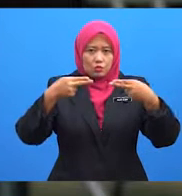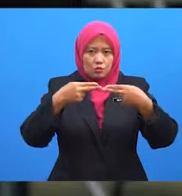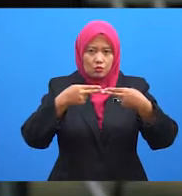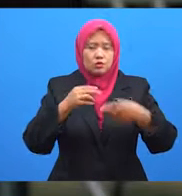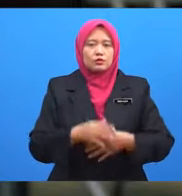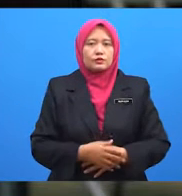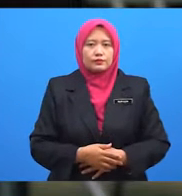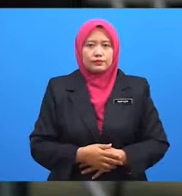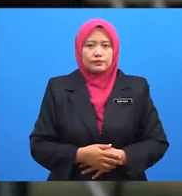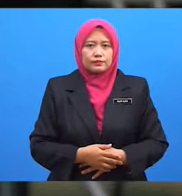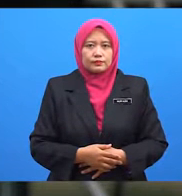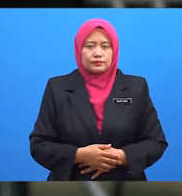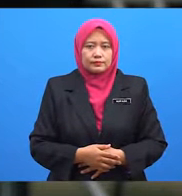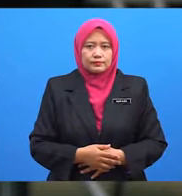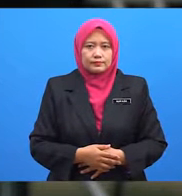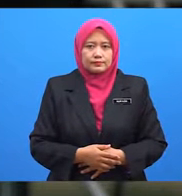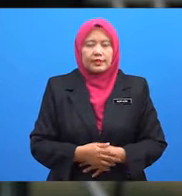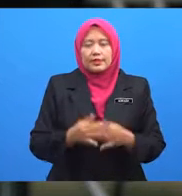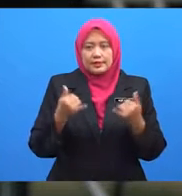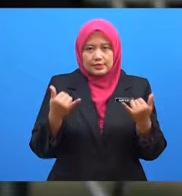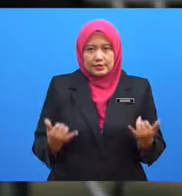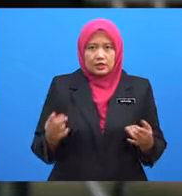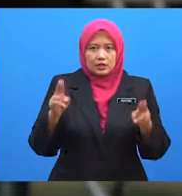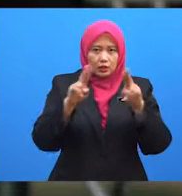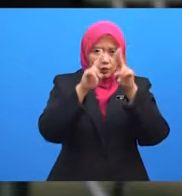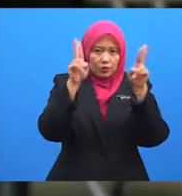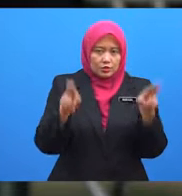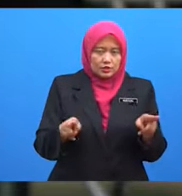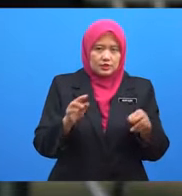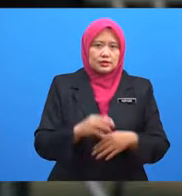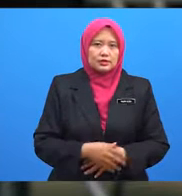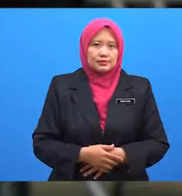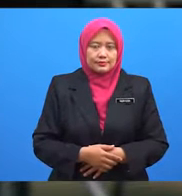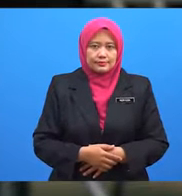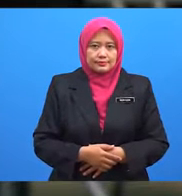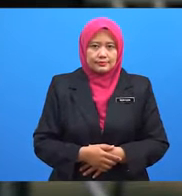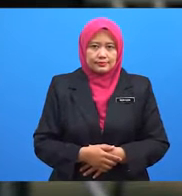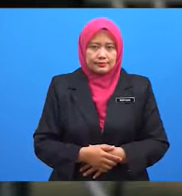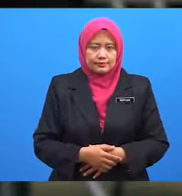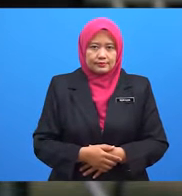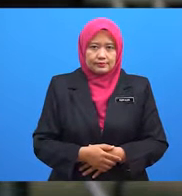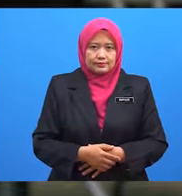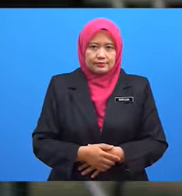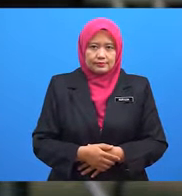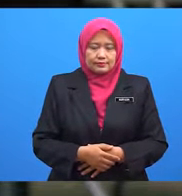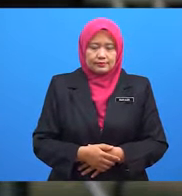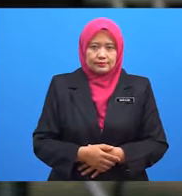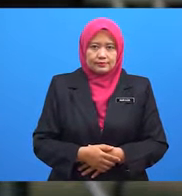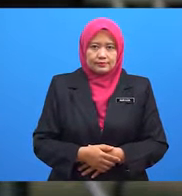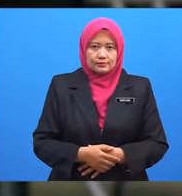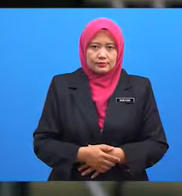sekalian, kita uji kefahaman kita dengan menjawab soalan yang akan cikgu